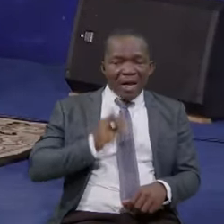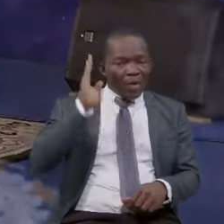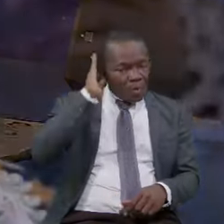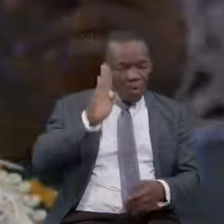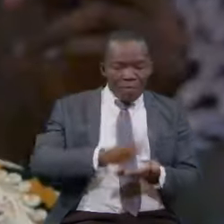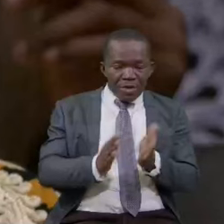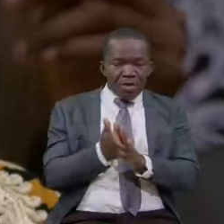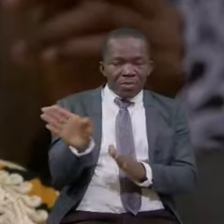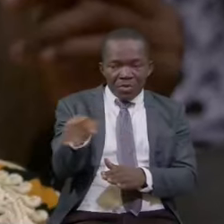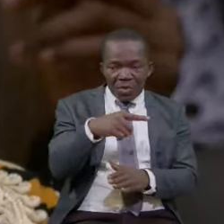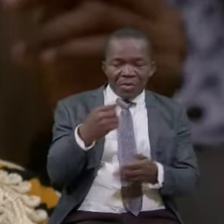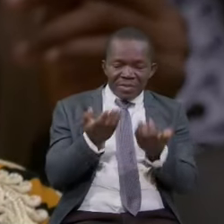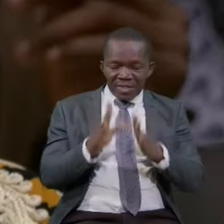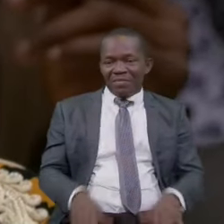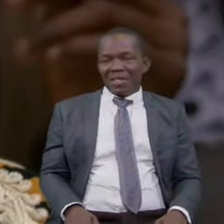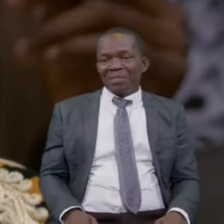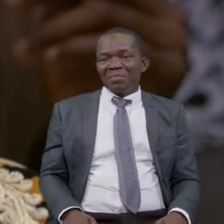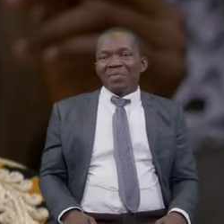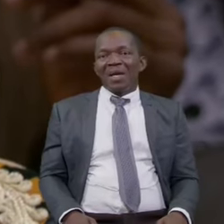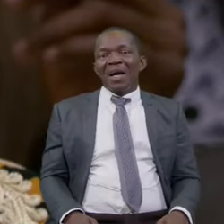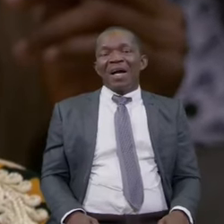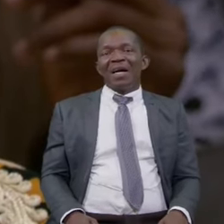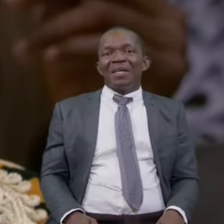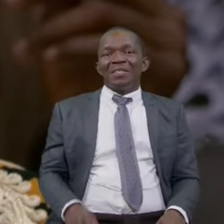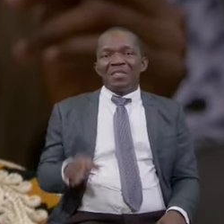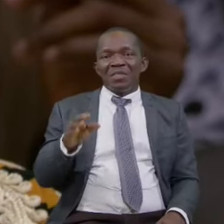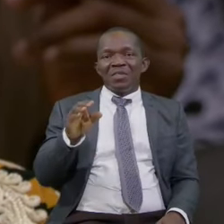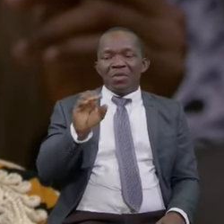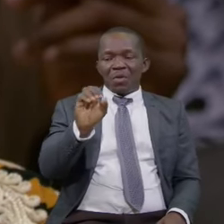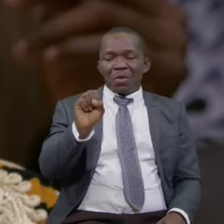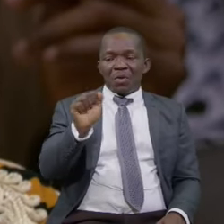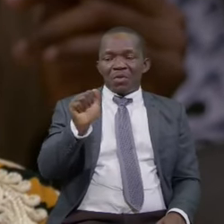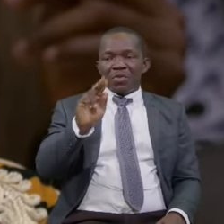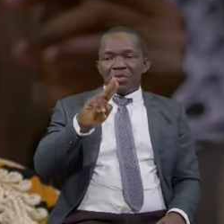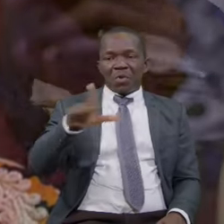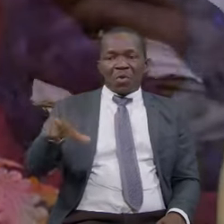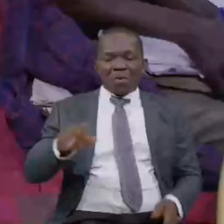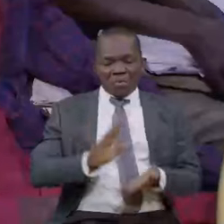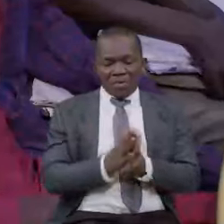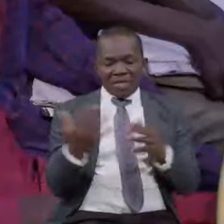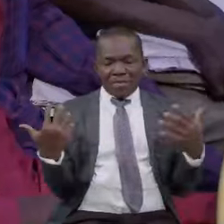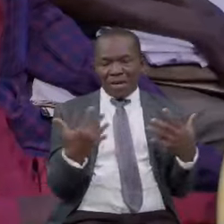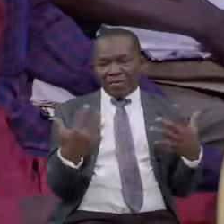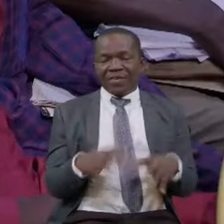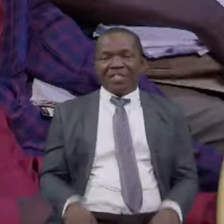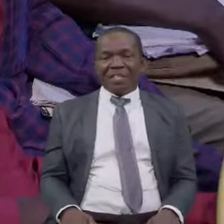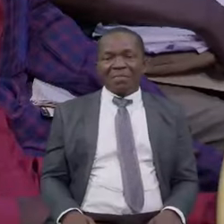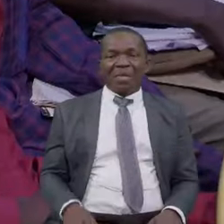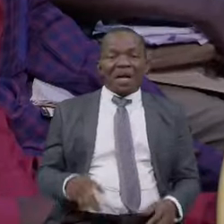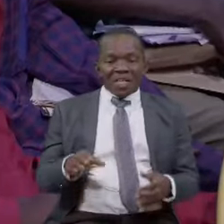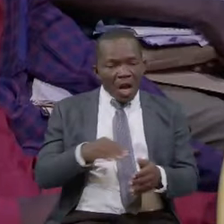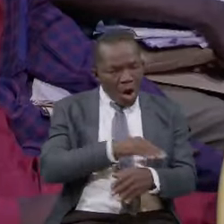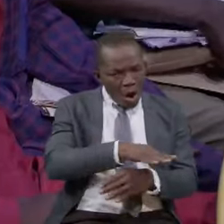vaincre il a dit pourquoi que vous attendez nêtes-vous pas serviteur de Saul me voici su le géant et je viens